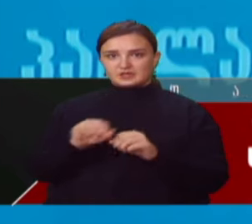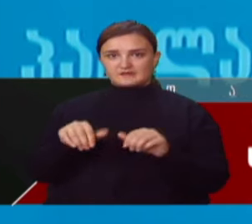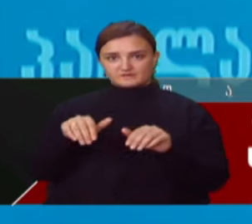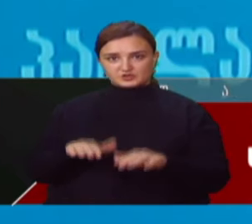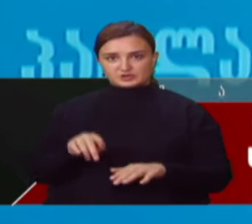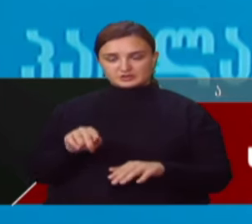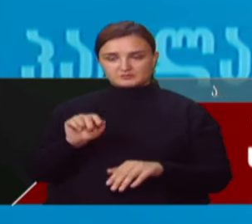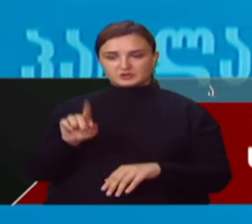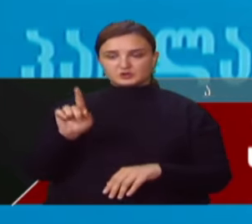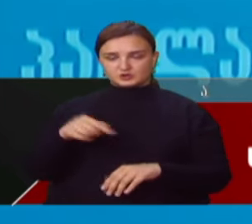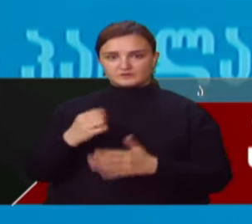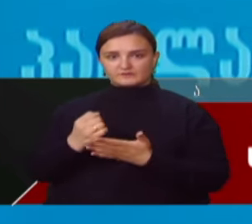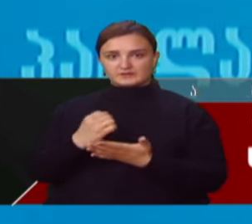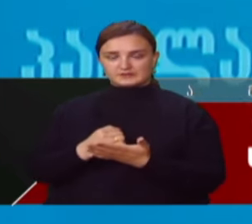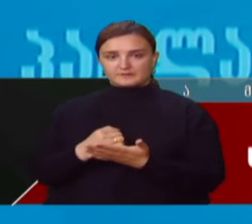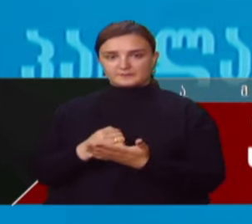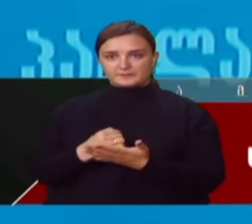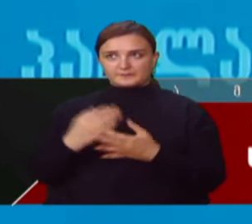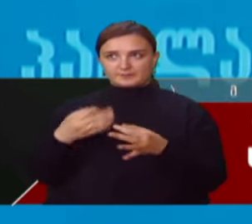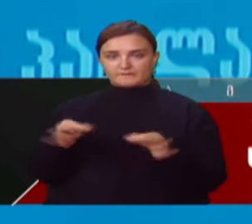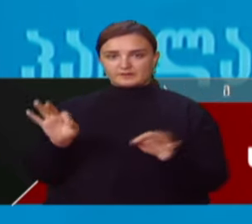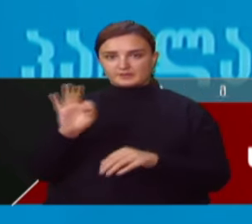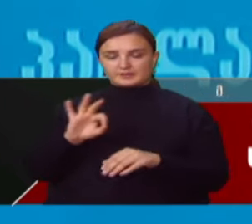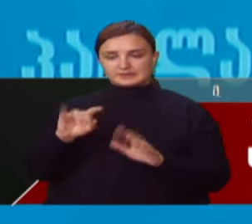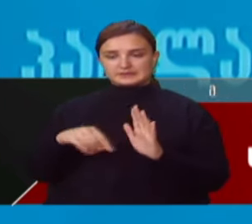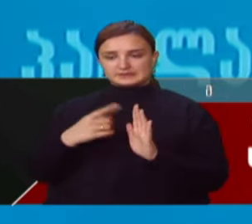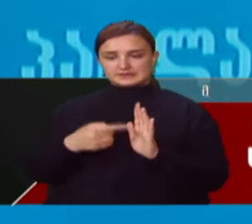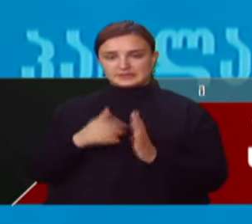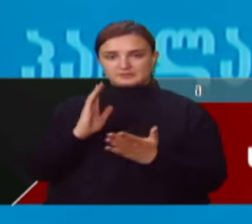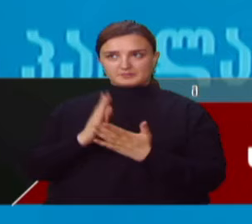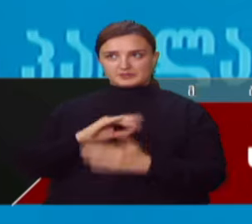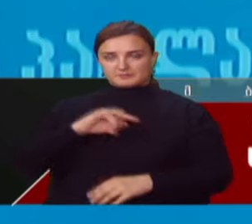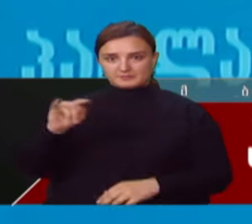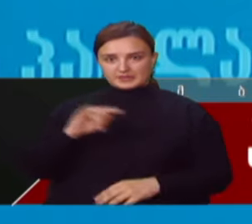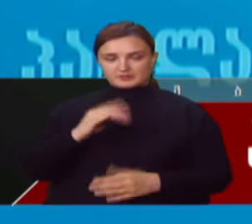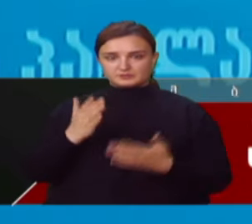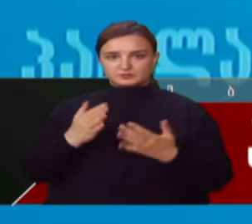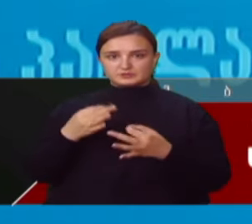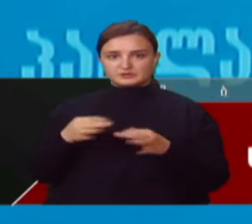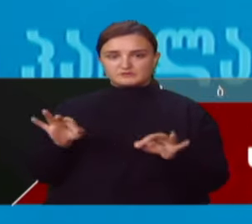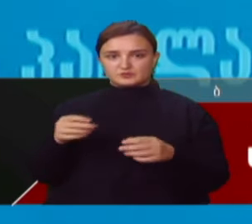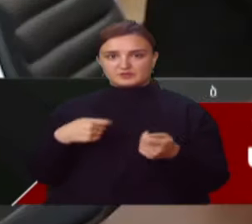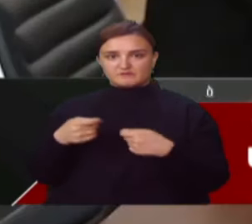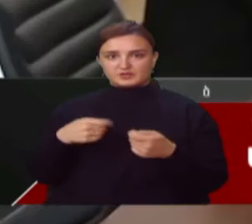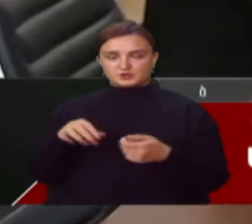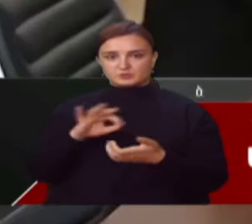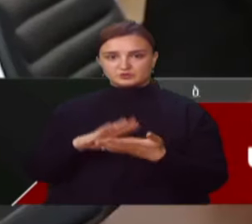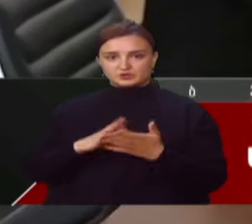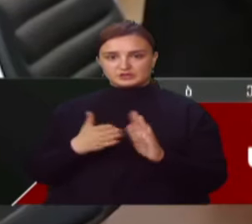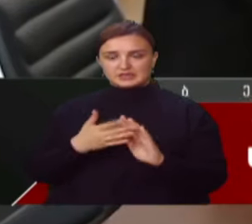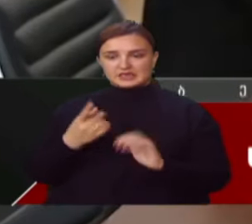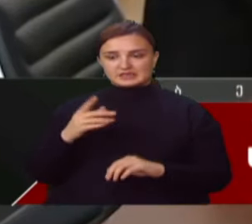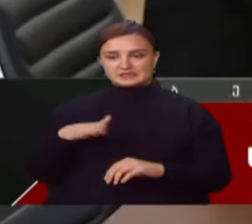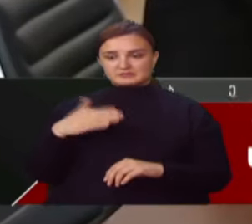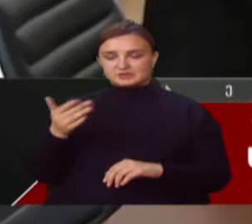შორის ვიზების რეალიზაციის საკითხი იქნება პირდაპირ ფენების თუ თავისუფალი ვაჭრობის შეთანხმების. ერთის